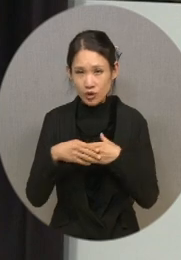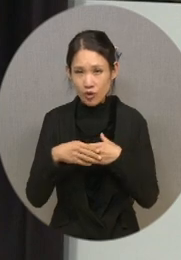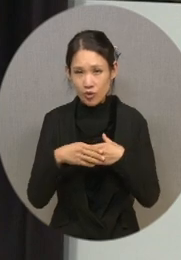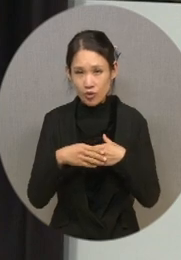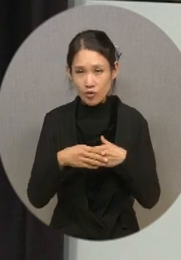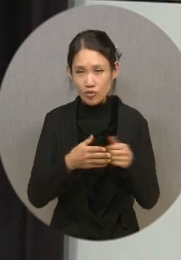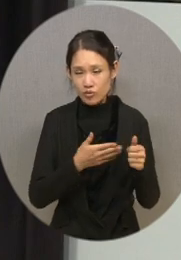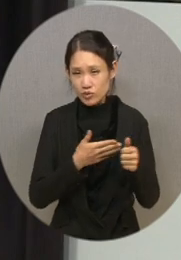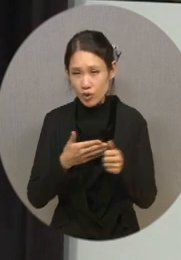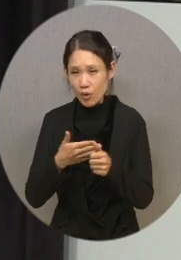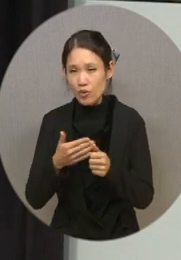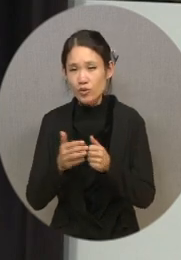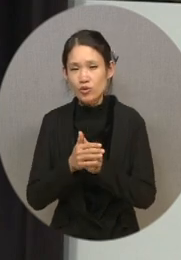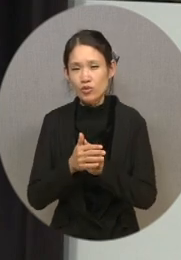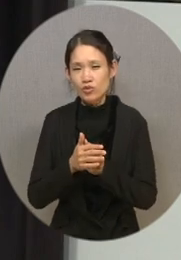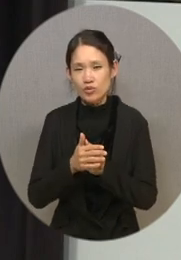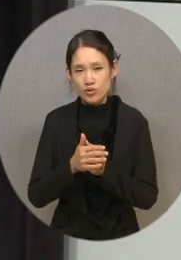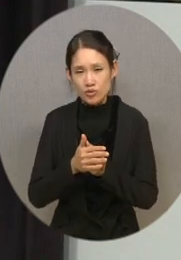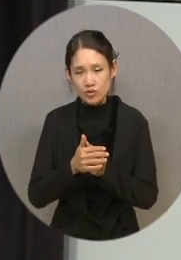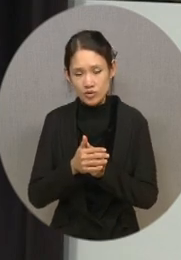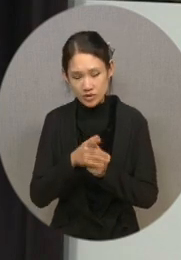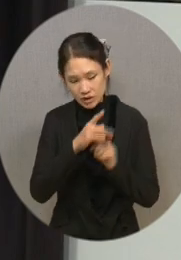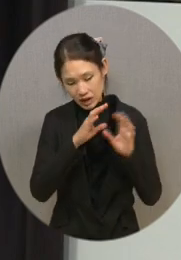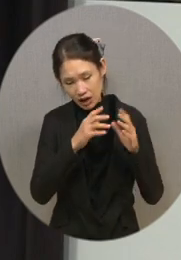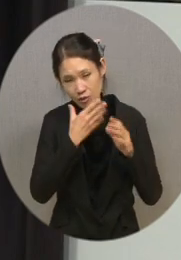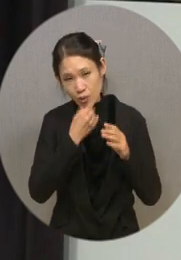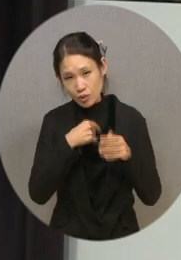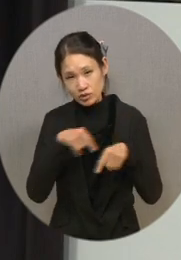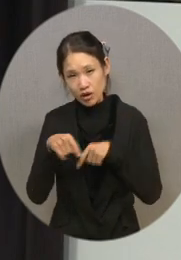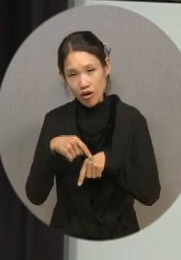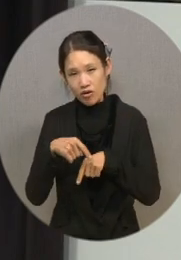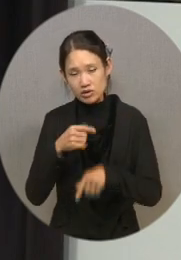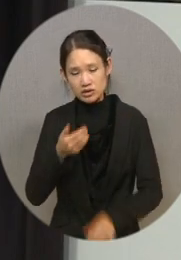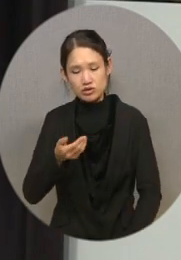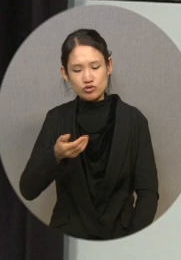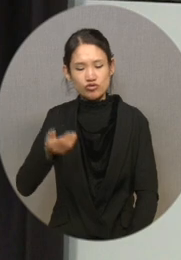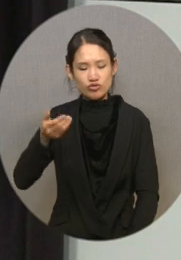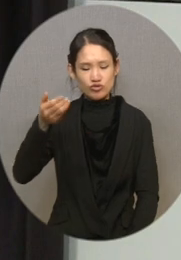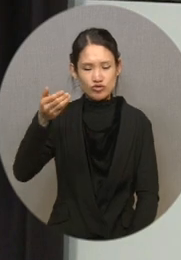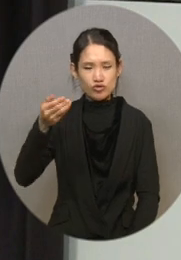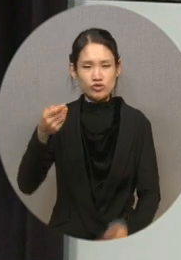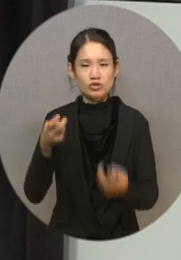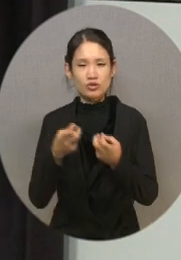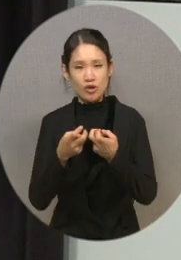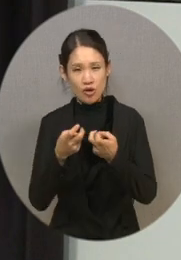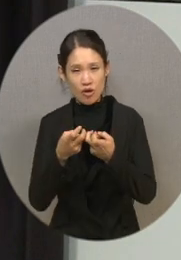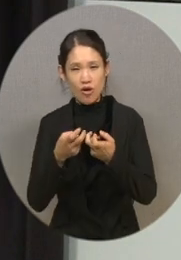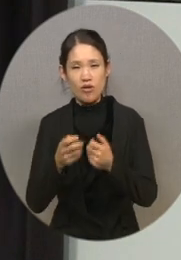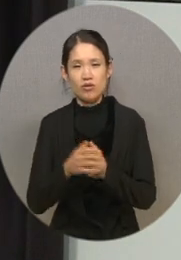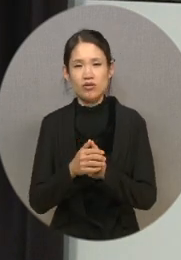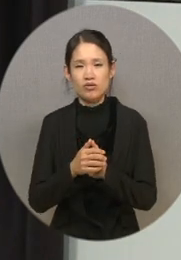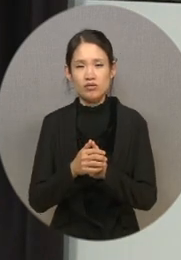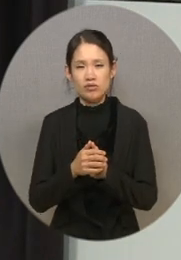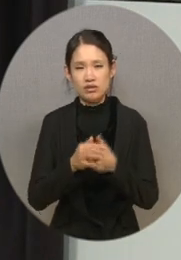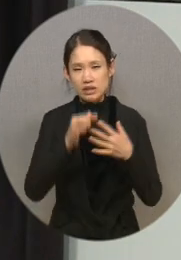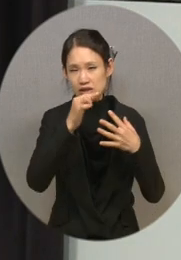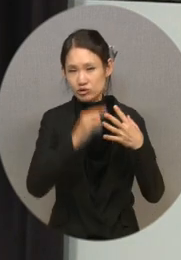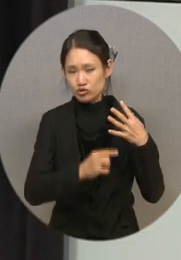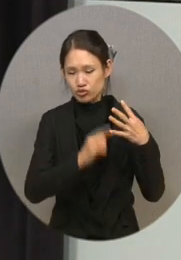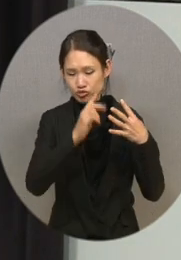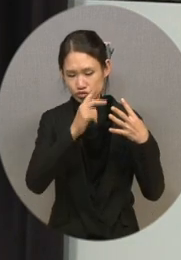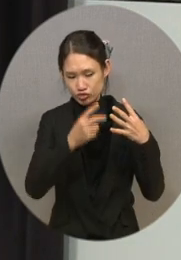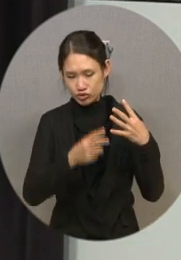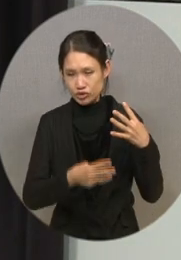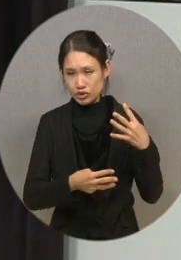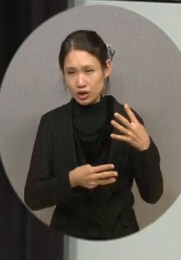예. 그 나라의 복지 정책이 과연 어느 수준에 왔느냐. 예. 그래서 이제 순위를 매기고